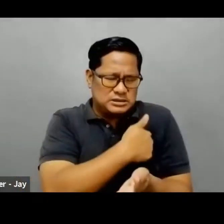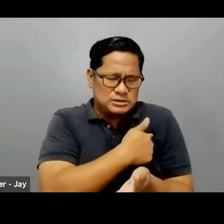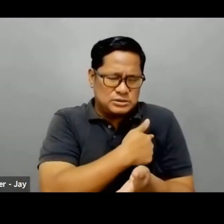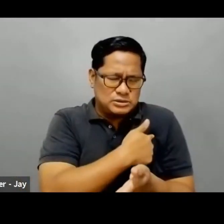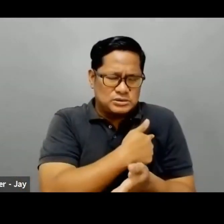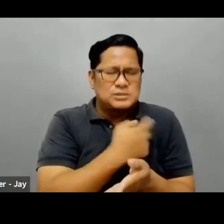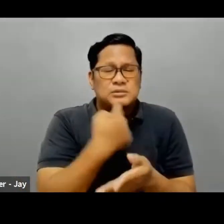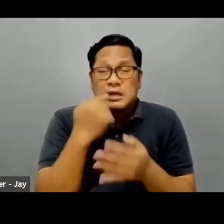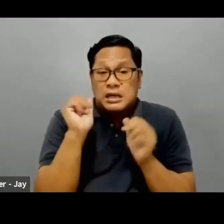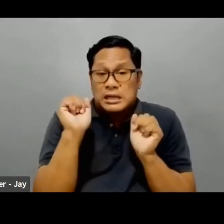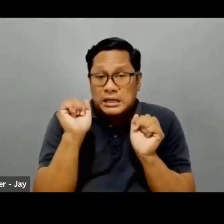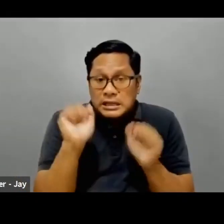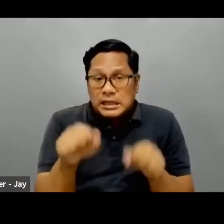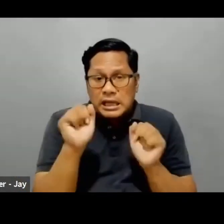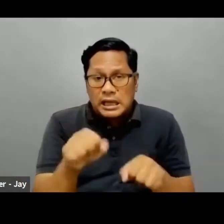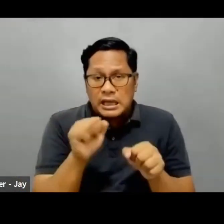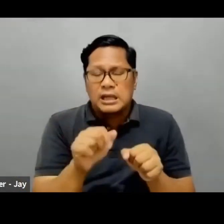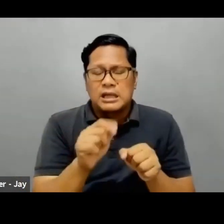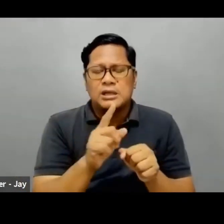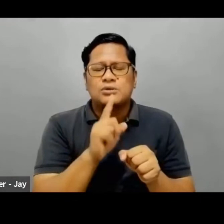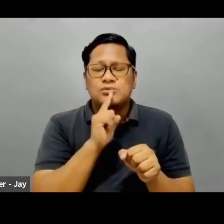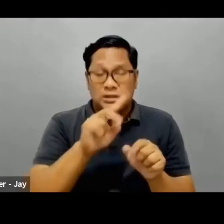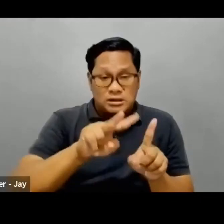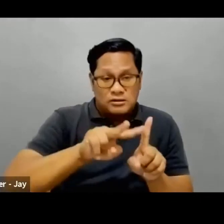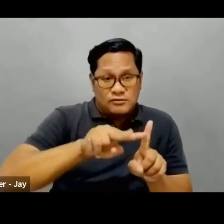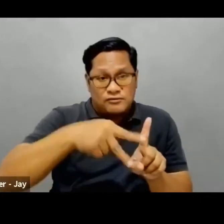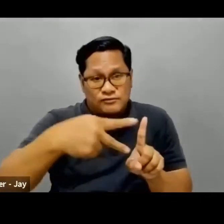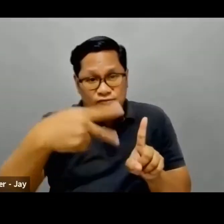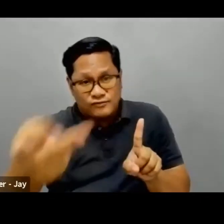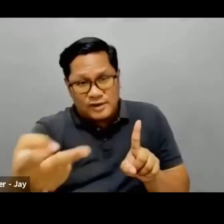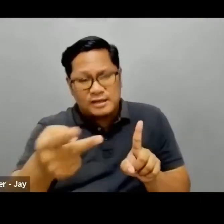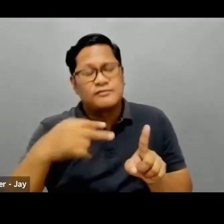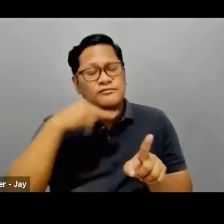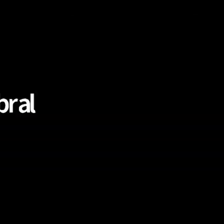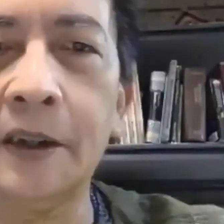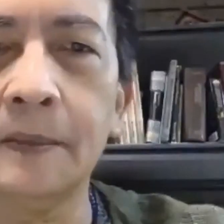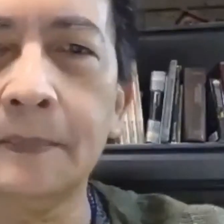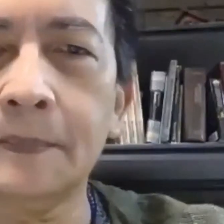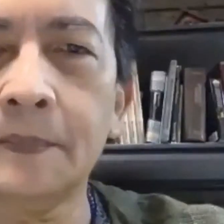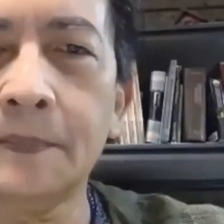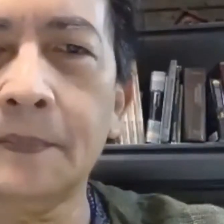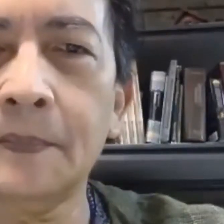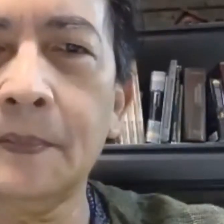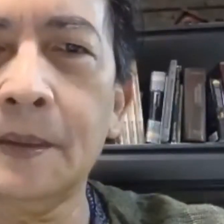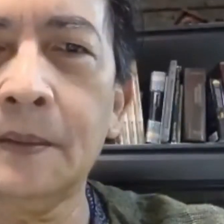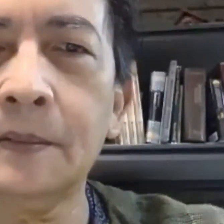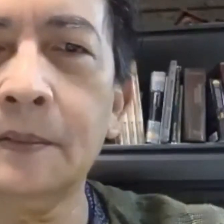can pass the virus to other people. Okay.